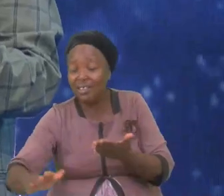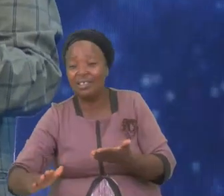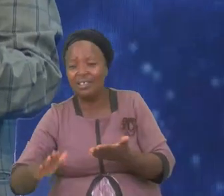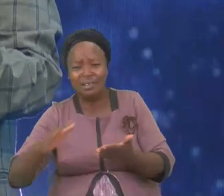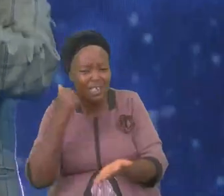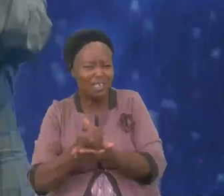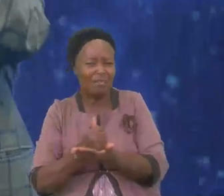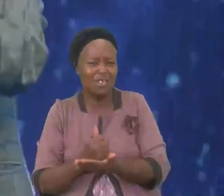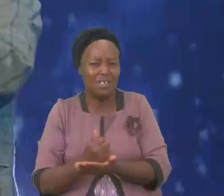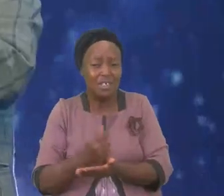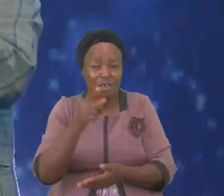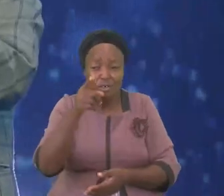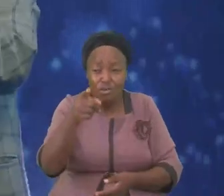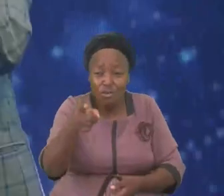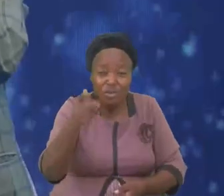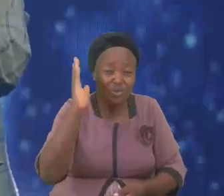gens du monde.